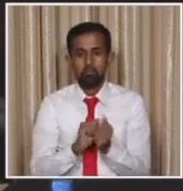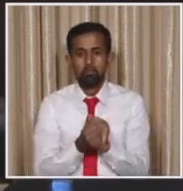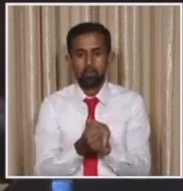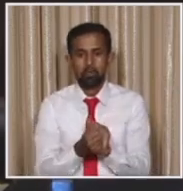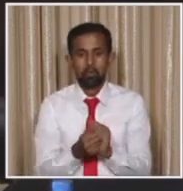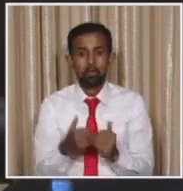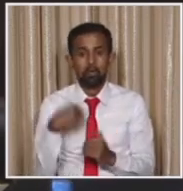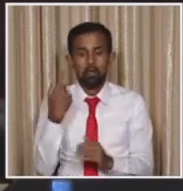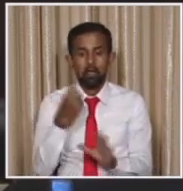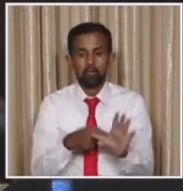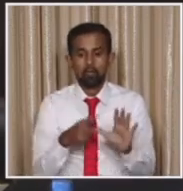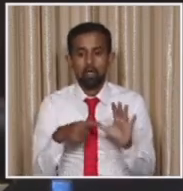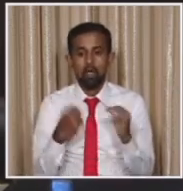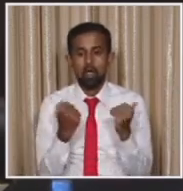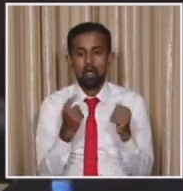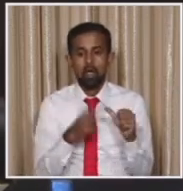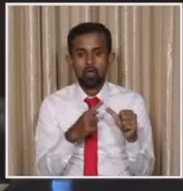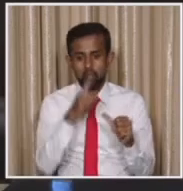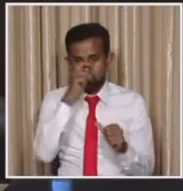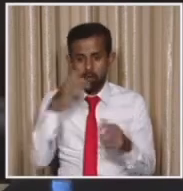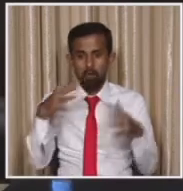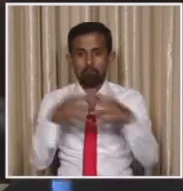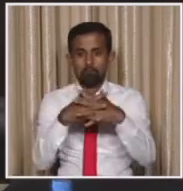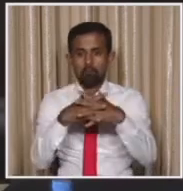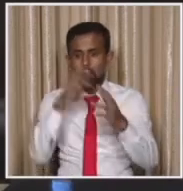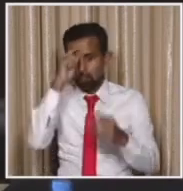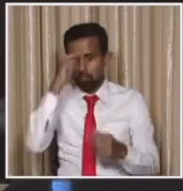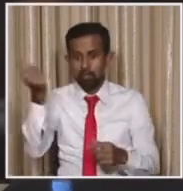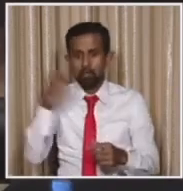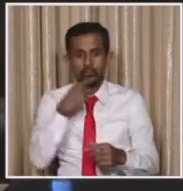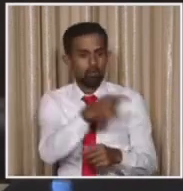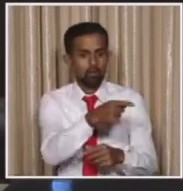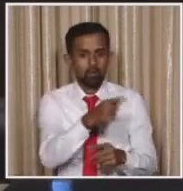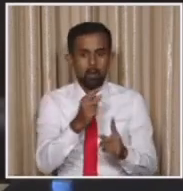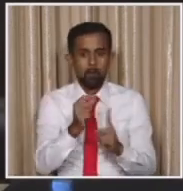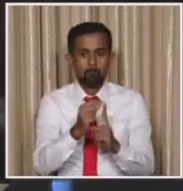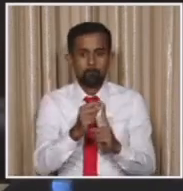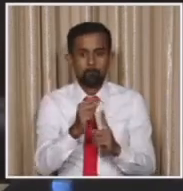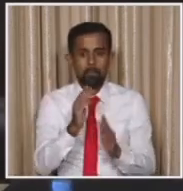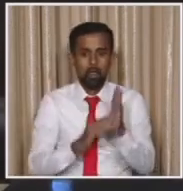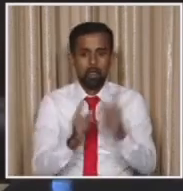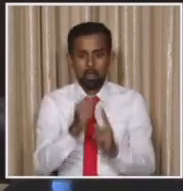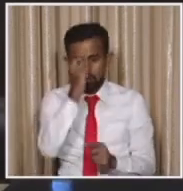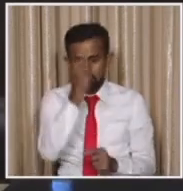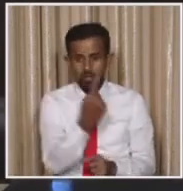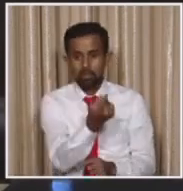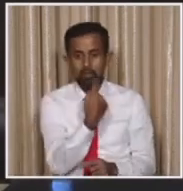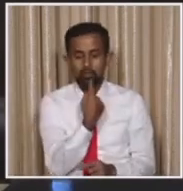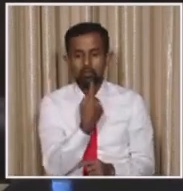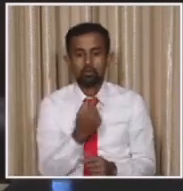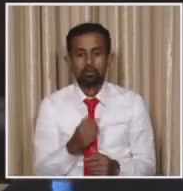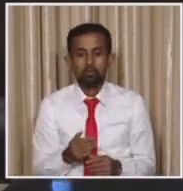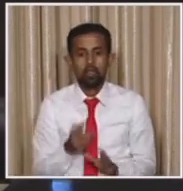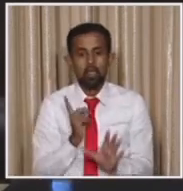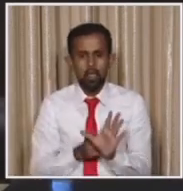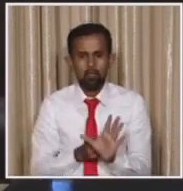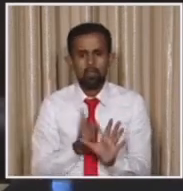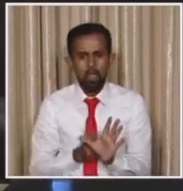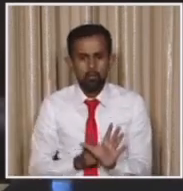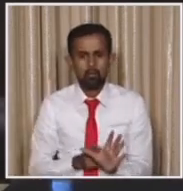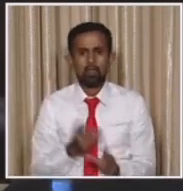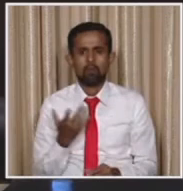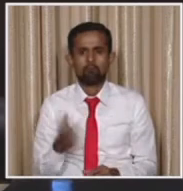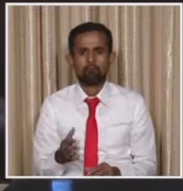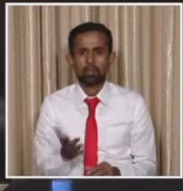එන අවුරුද්ද අගෝස්තු වෙනකොට. ඒක තමයි වලේ බොඩ මන්ත්‍රීතුමා කතා කරේ. ඒක තමයි පාර්ලිමේන්තු ඇමතිතුමා කතා කරේ. දැන් හැමදාම මේක